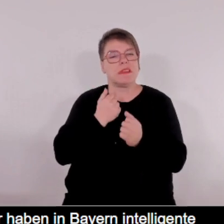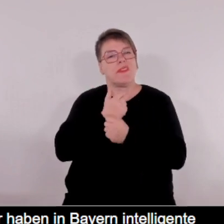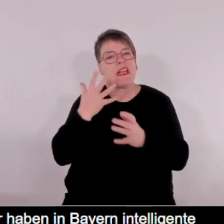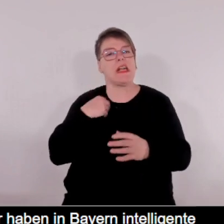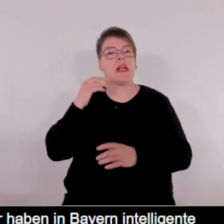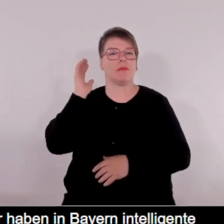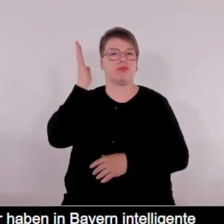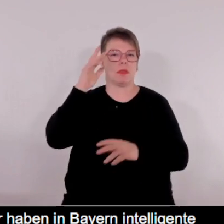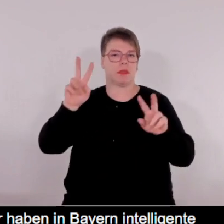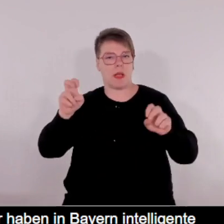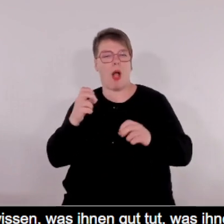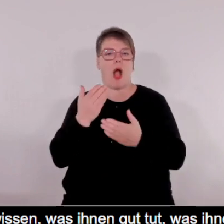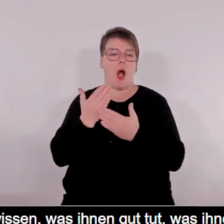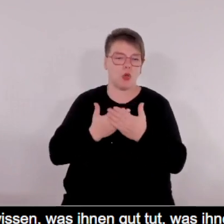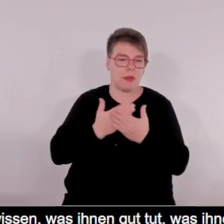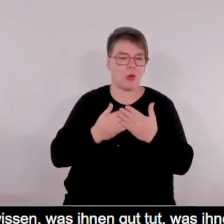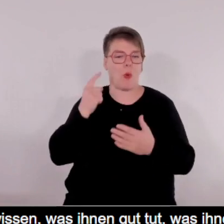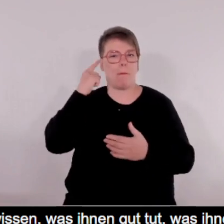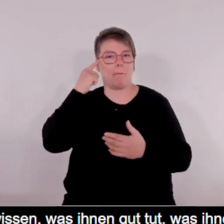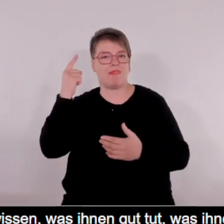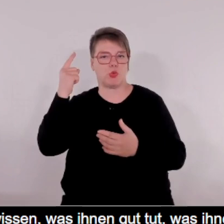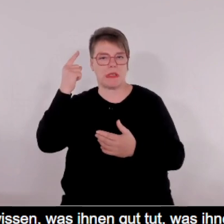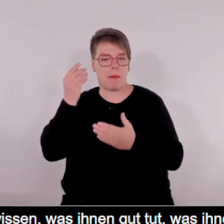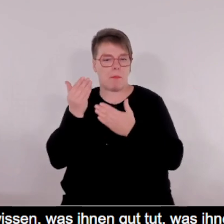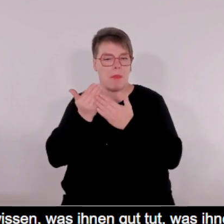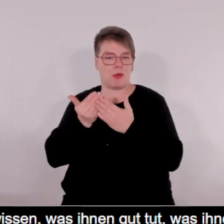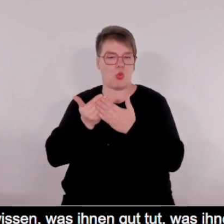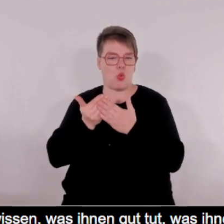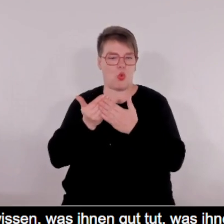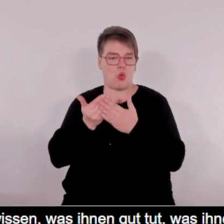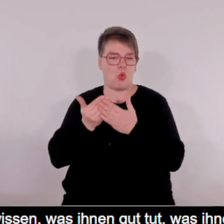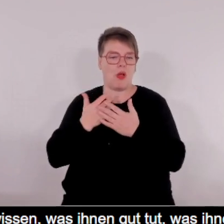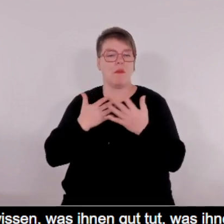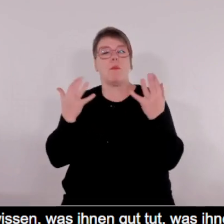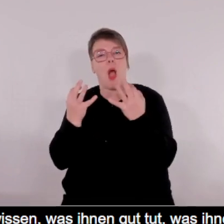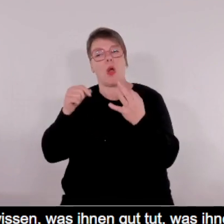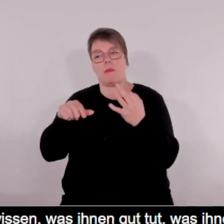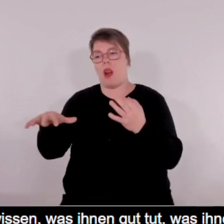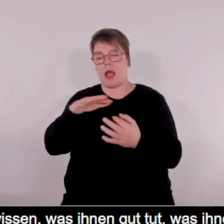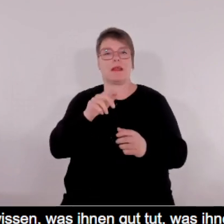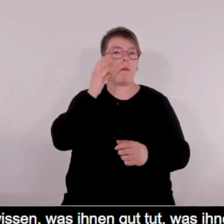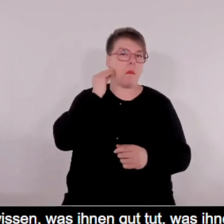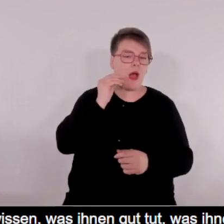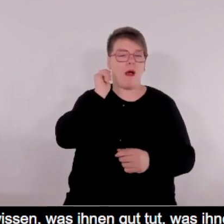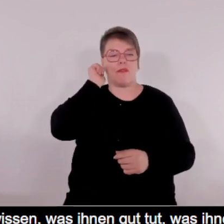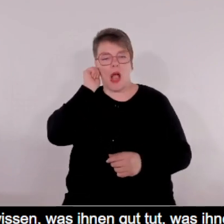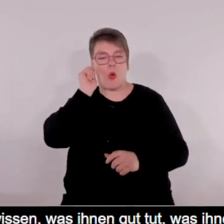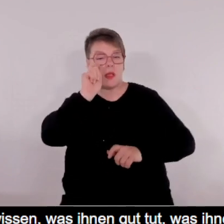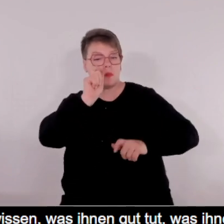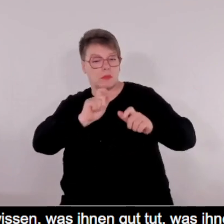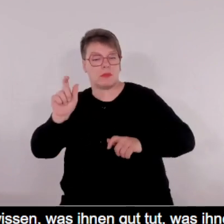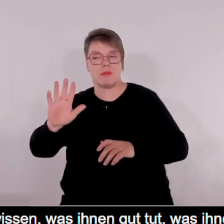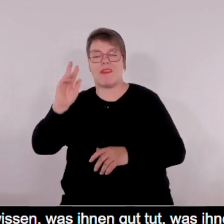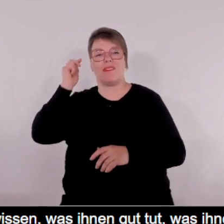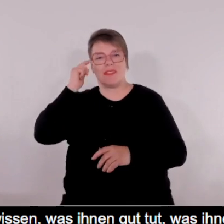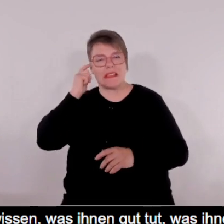schon sagen, wir haben aktuell knapp 1.000 Studierende an den Landwirtschafts und Hauswirtschaftsfachschulen, die genau mit diesem Wissen auch durchs